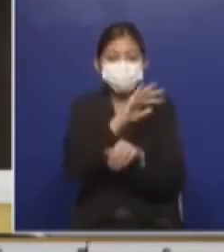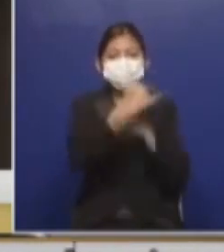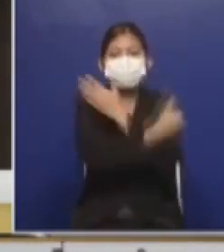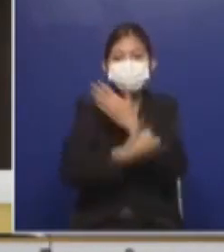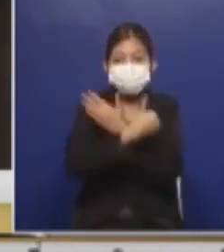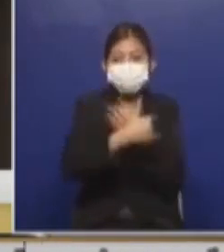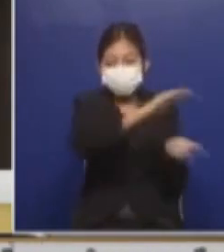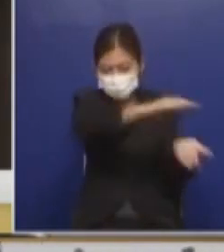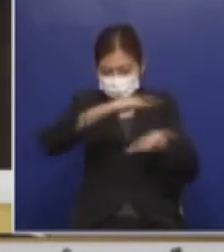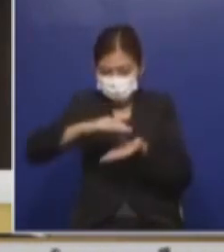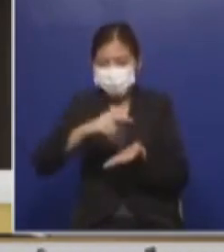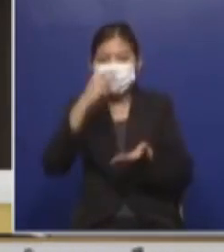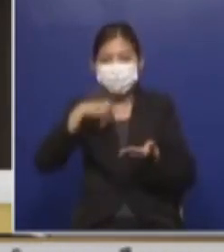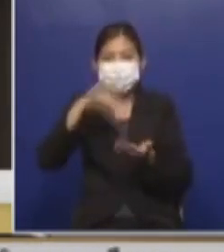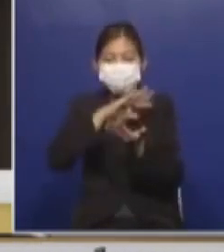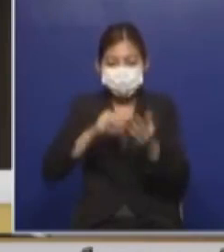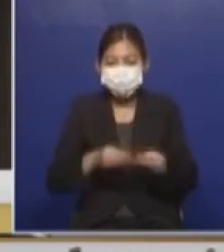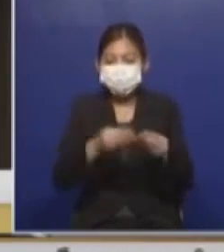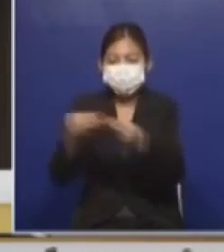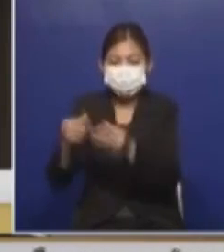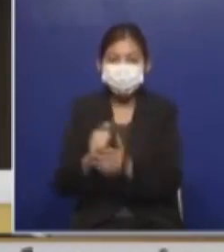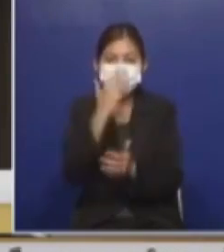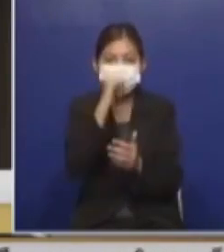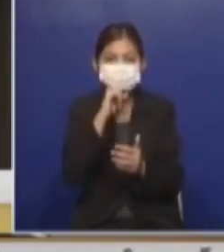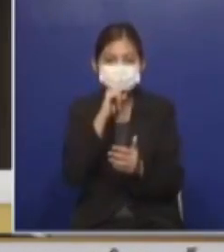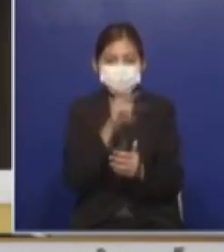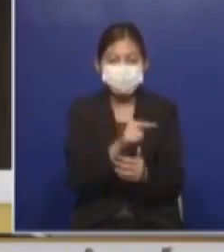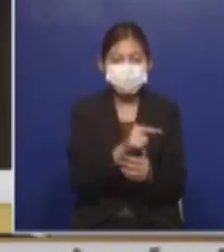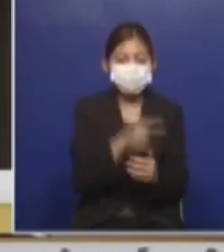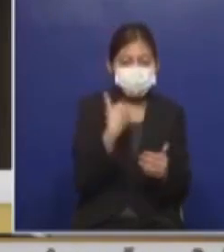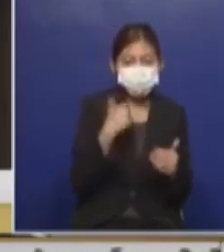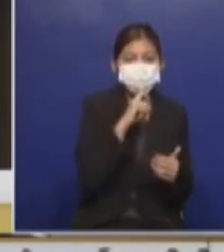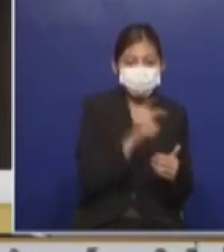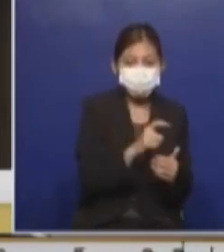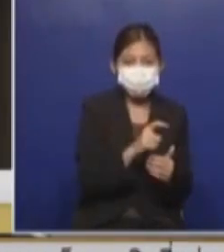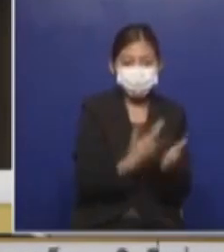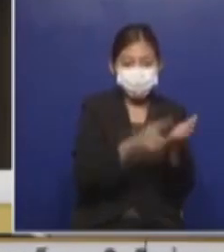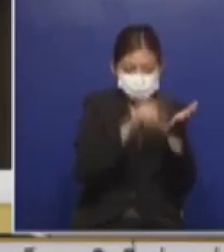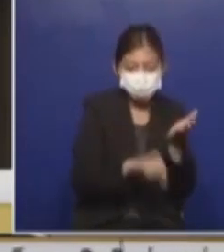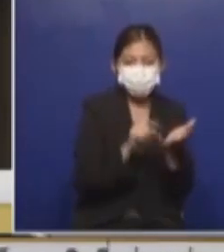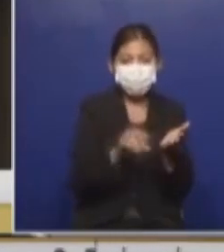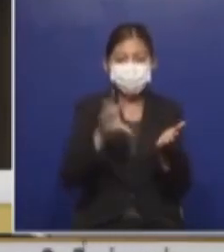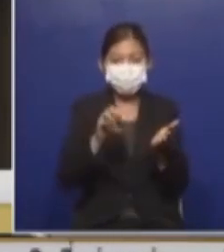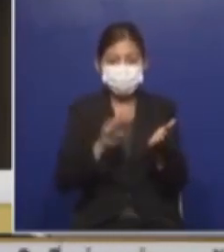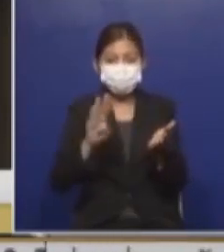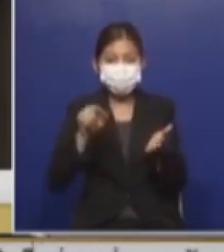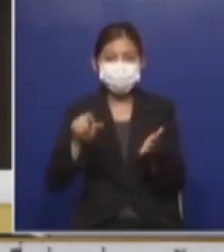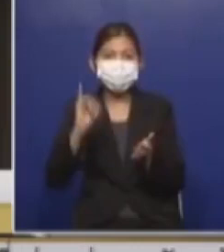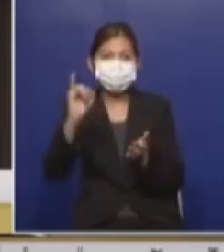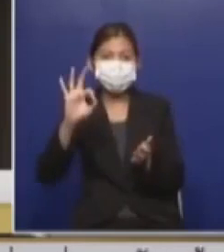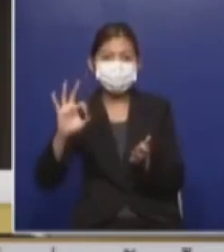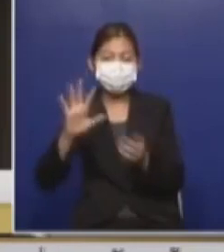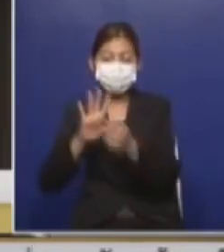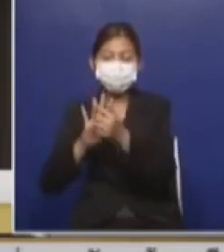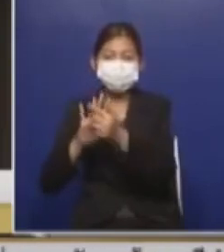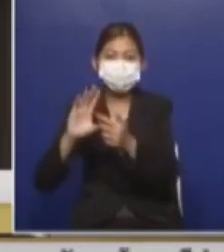า549บาทถูกกว่าไฟเซอร์แค่51บาทนี่ยังไม่นับกรณีของ CEO ไฟเซอร์ที่บอกว่าประเทศที่ มีร